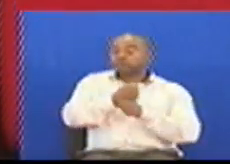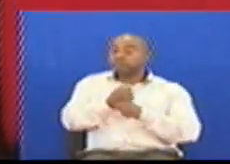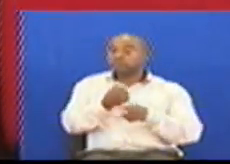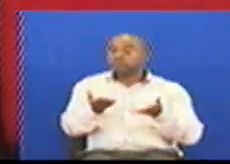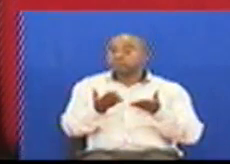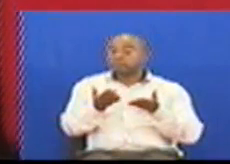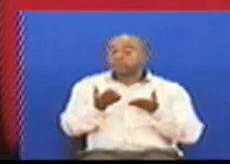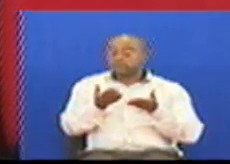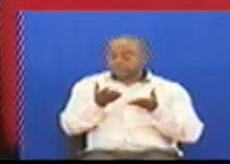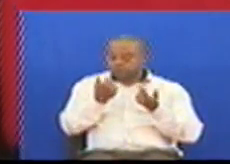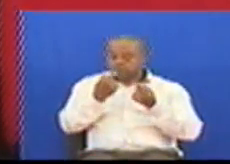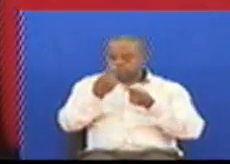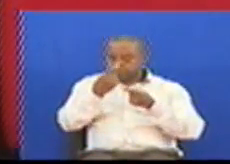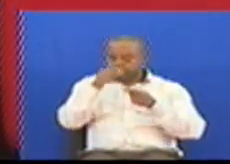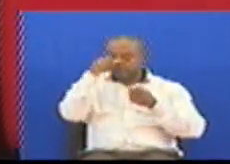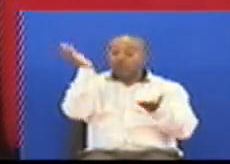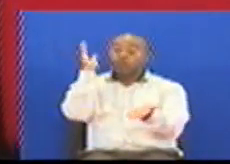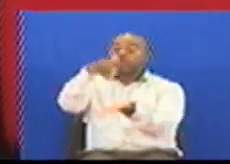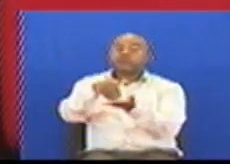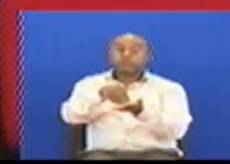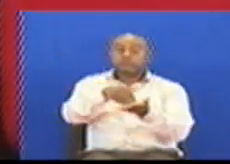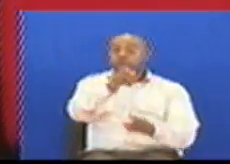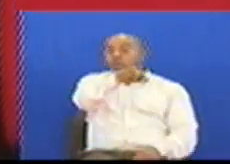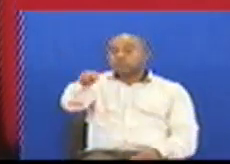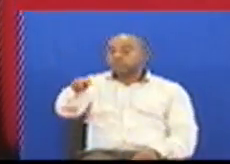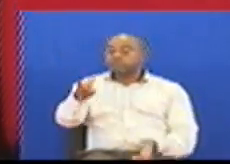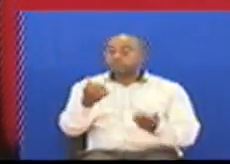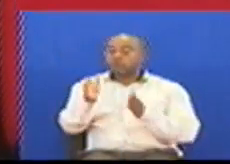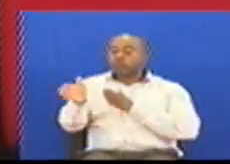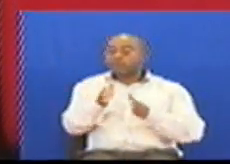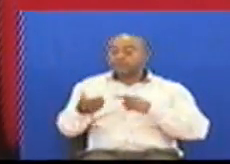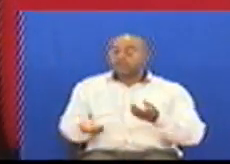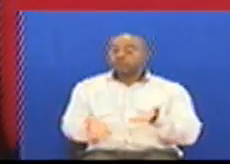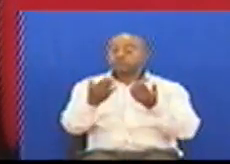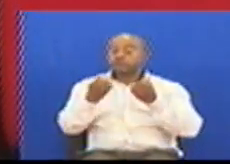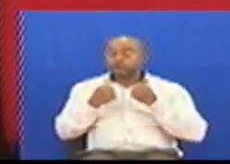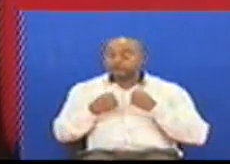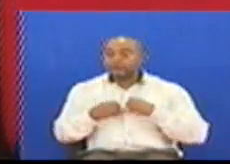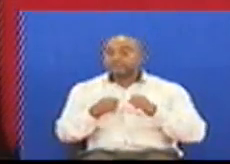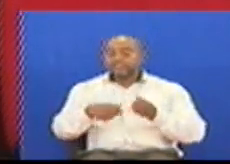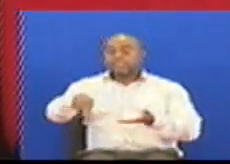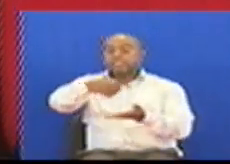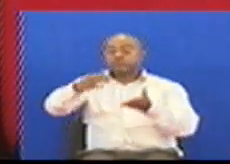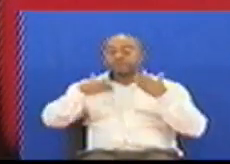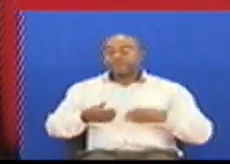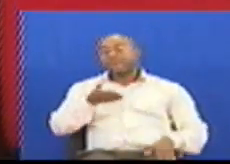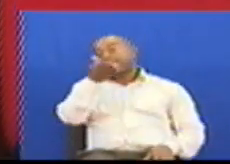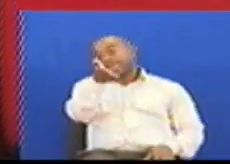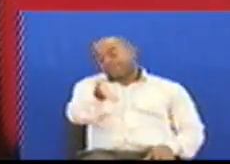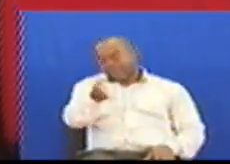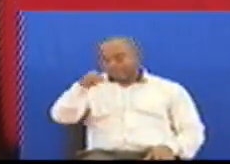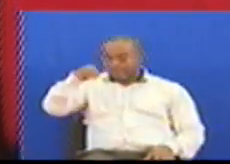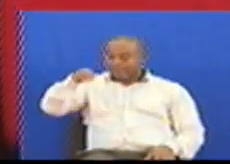kwa wananchi ambao walijiandaa, wamejipanga kwa ajili ya kutekeleza kituo kile cha afya cha